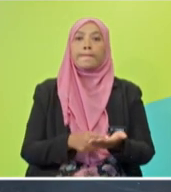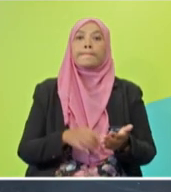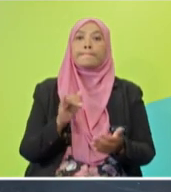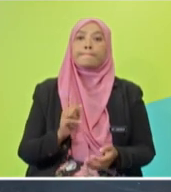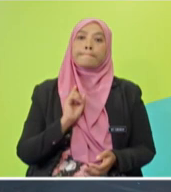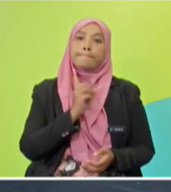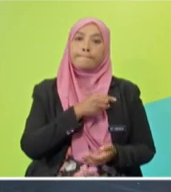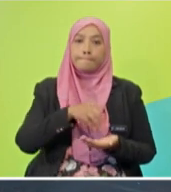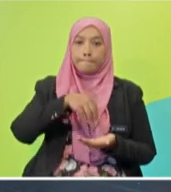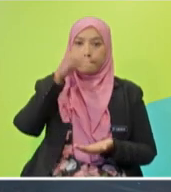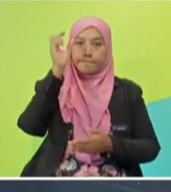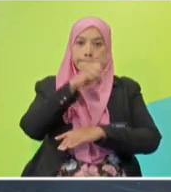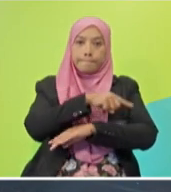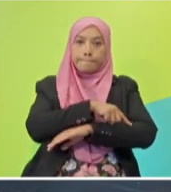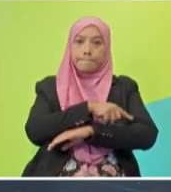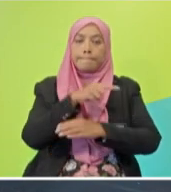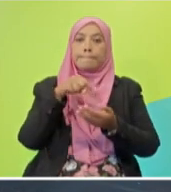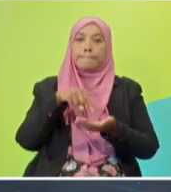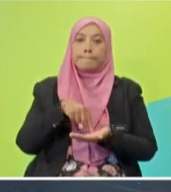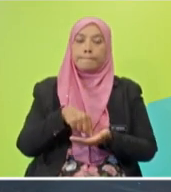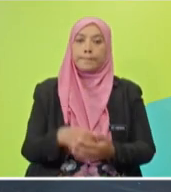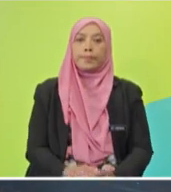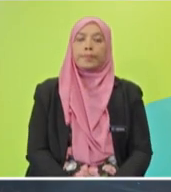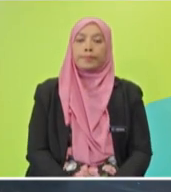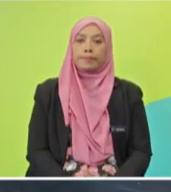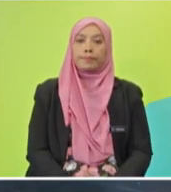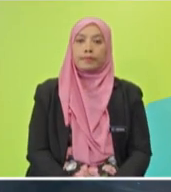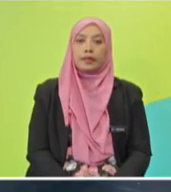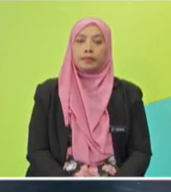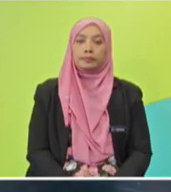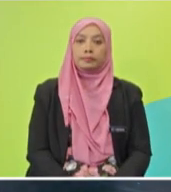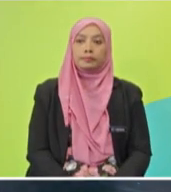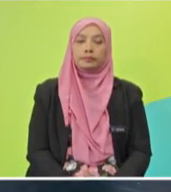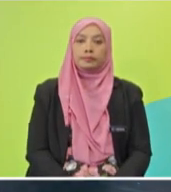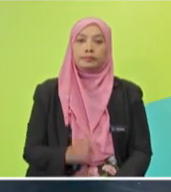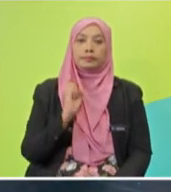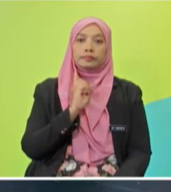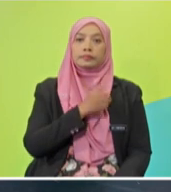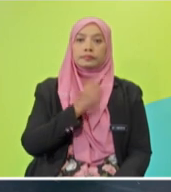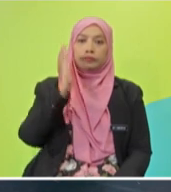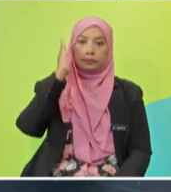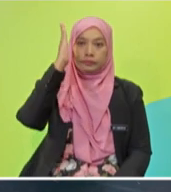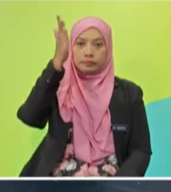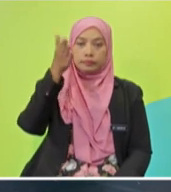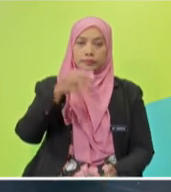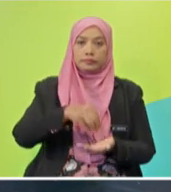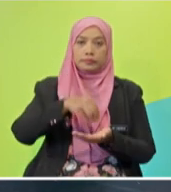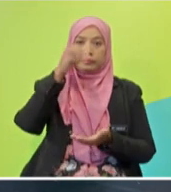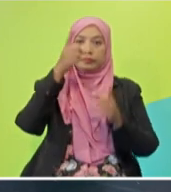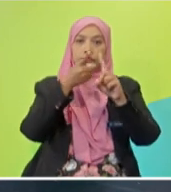ini. Okey, cikgu pergi ke sana, ya. Okey, silakan cikgu. Okey. Right. Kita akan belajar hari ini SP kita yang